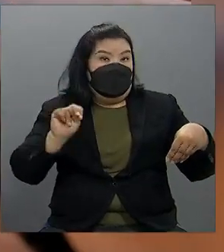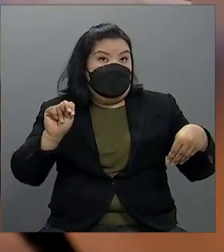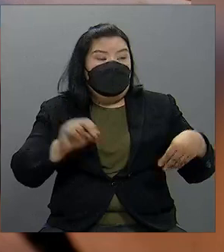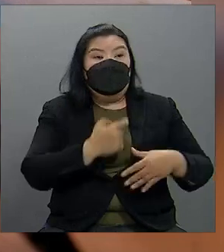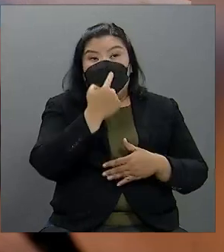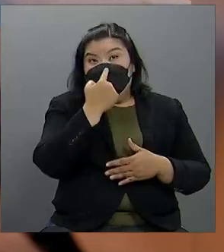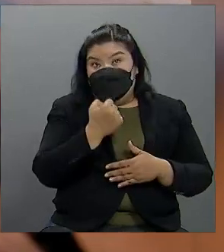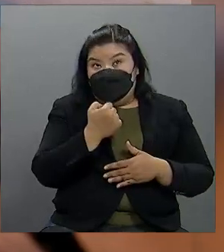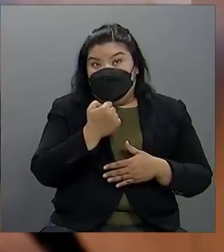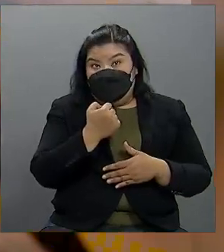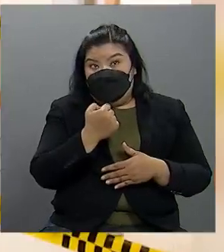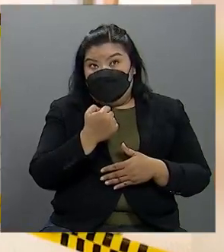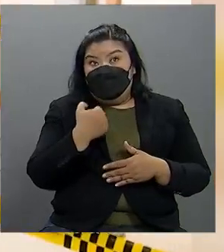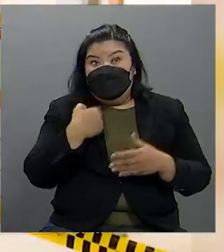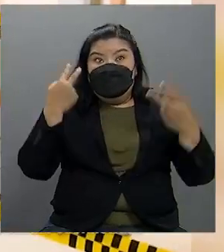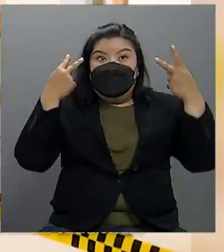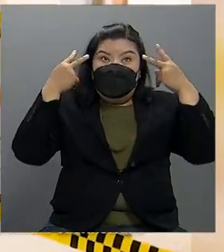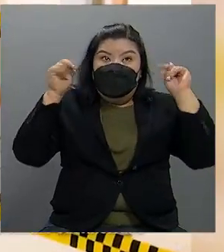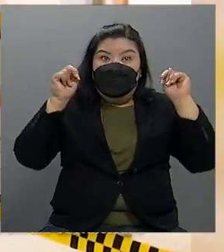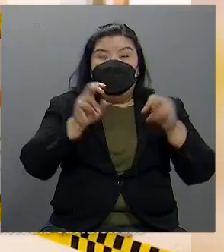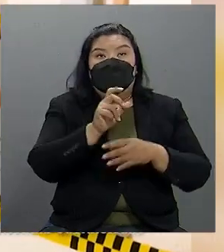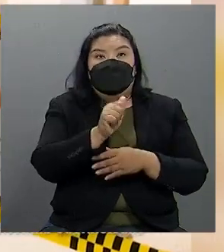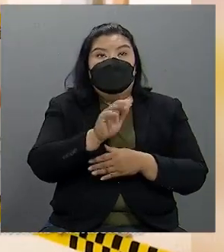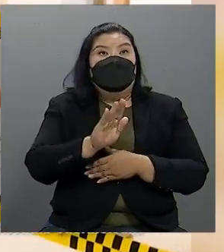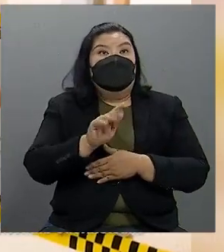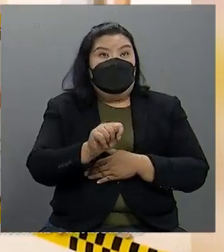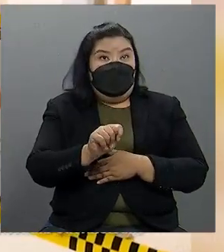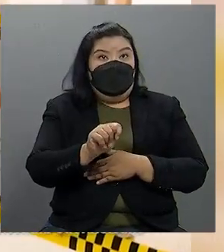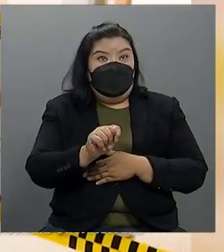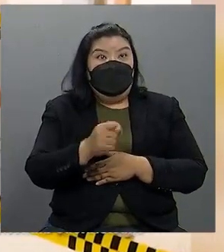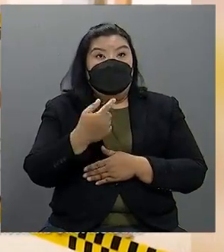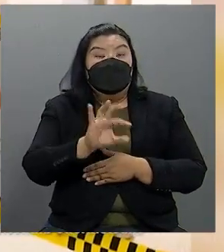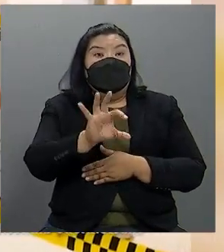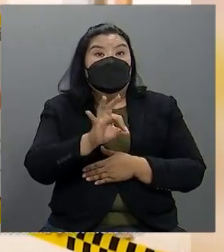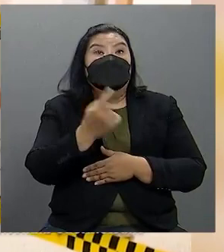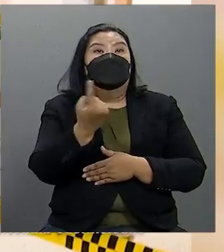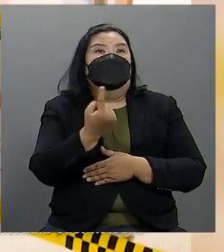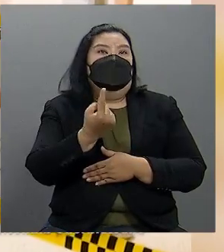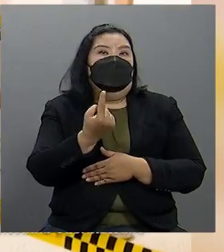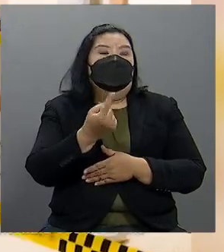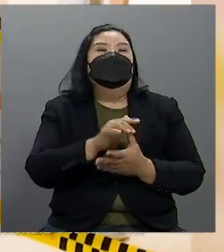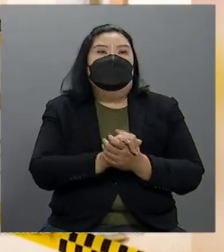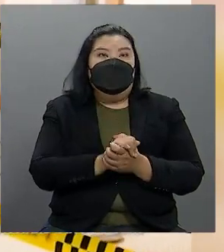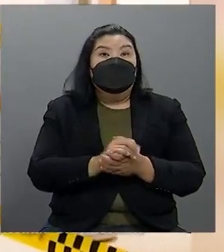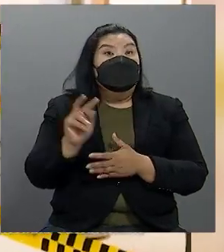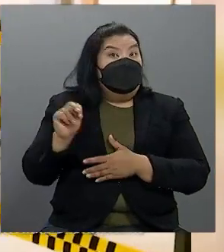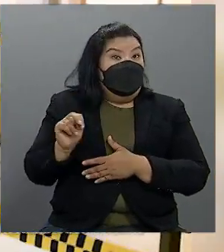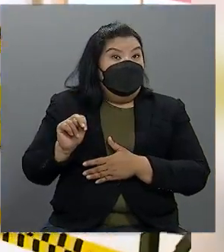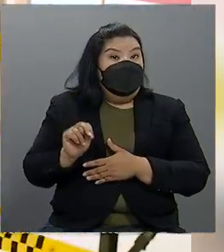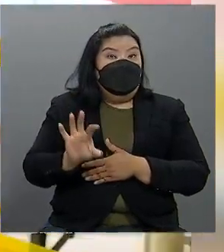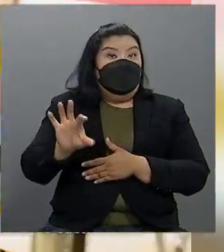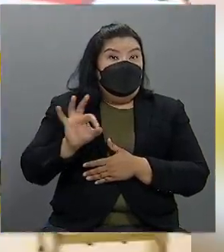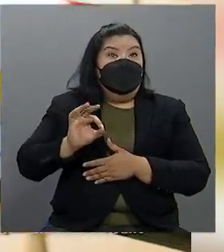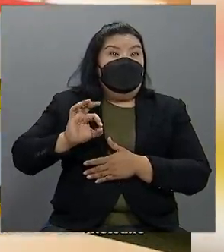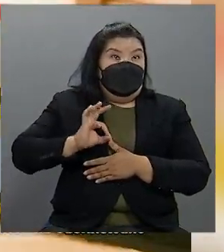สำหรับเลือกนายกองค์การบริหารส่วนตำบลครับซึ่งเลือกได้หมายเลขเดียวเท่านั้นนะฮะและบัตรสีน้ำเงินสำหรับเลือกสมาชิกสภาองค์การบริ